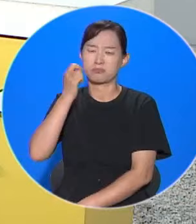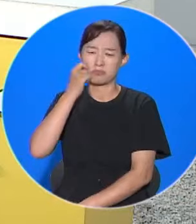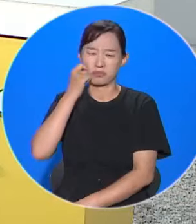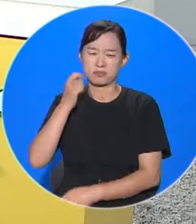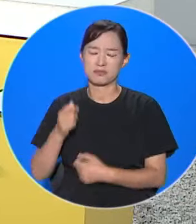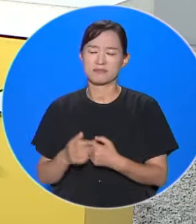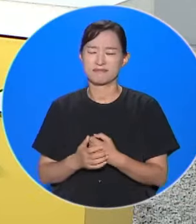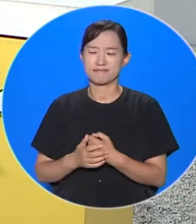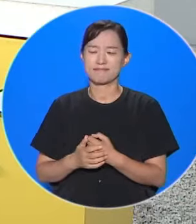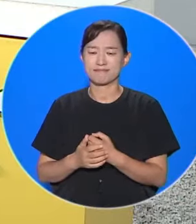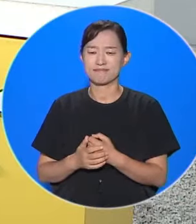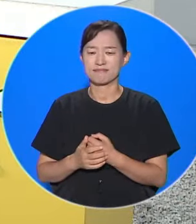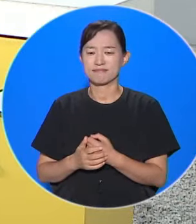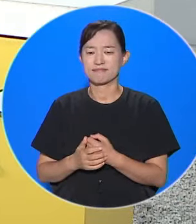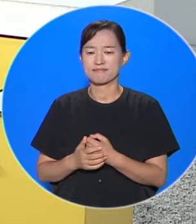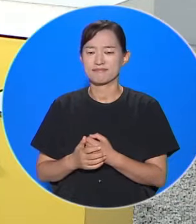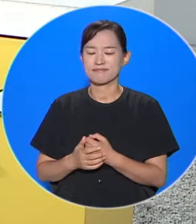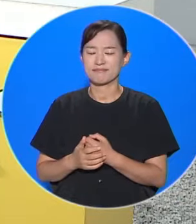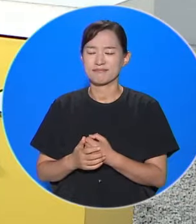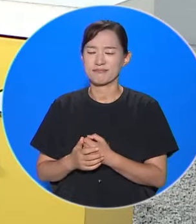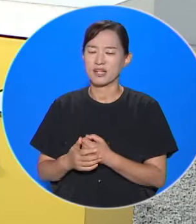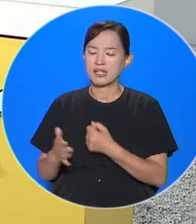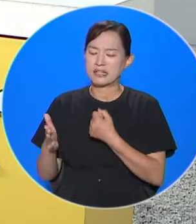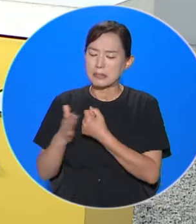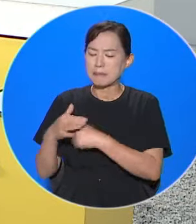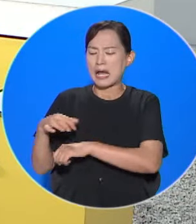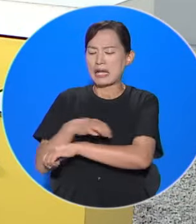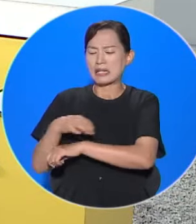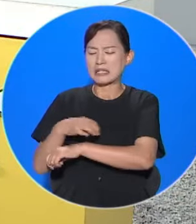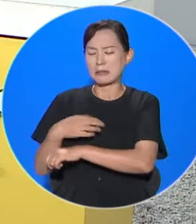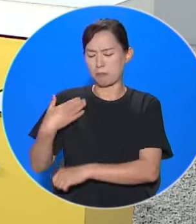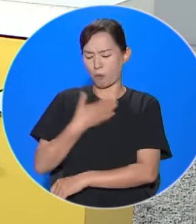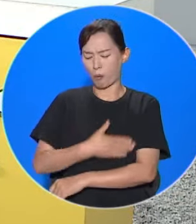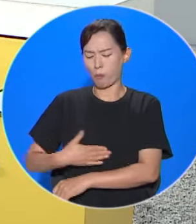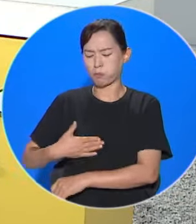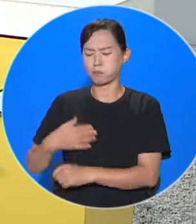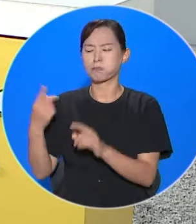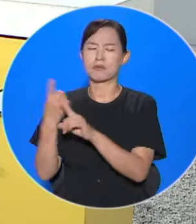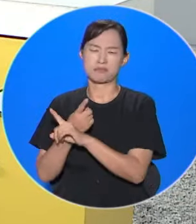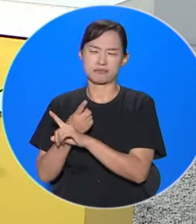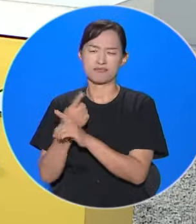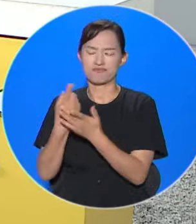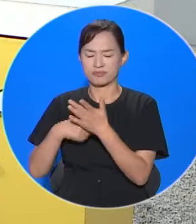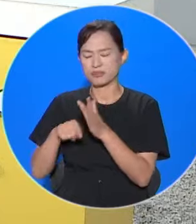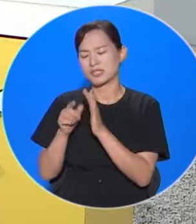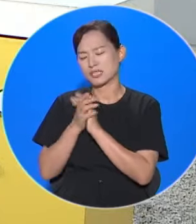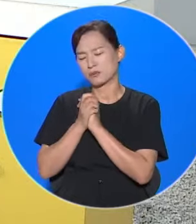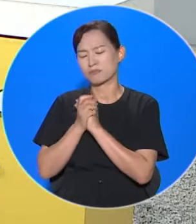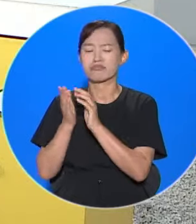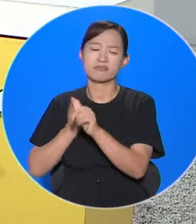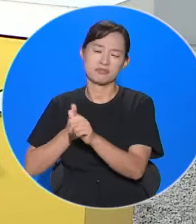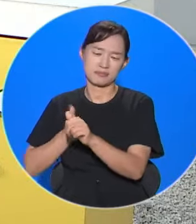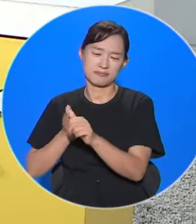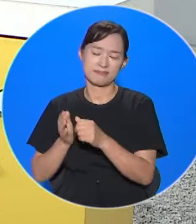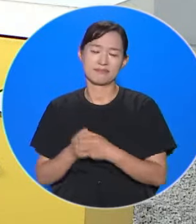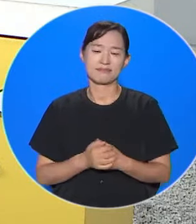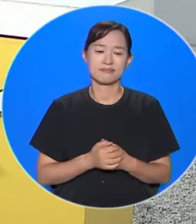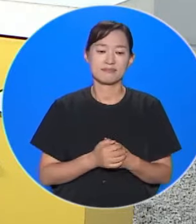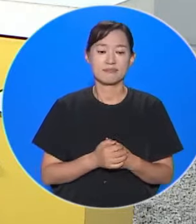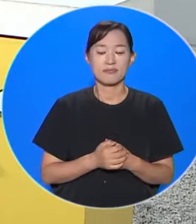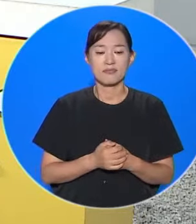잘 못 먹고 그래서 그 알레르기 체질 저기 바꿔지겠지. 그래요. 기도해 주시고요.